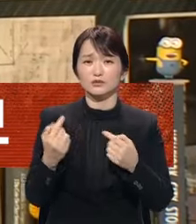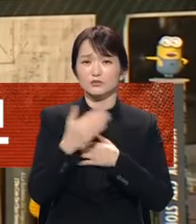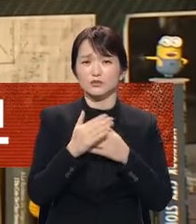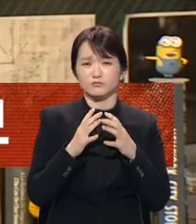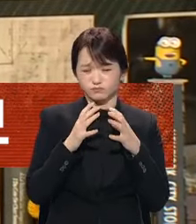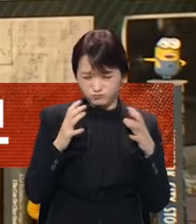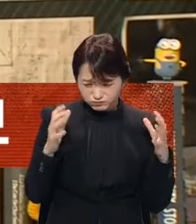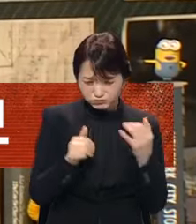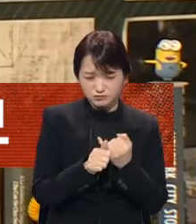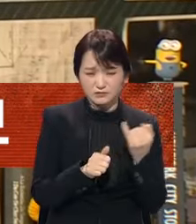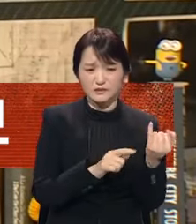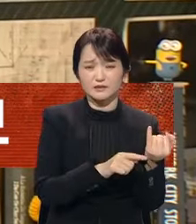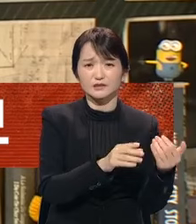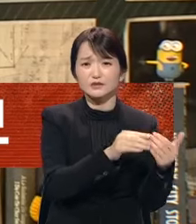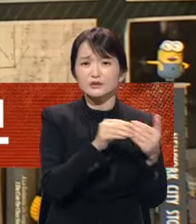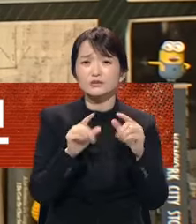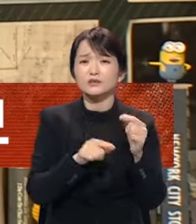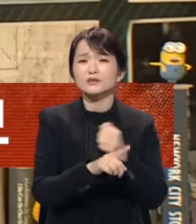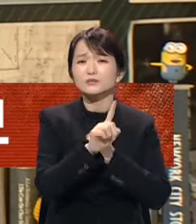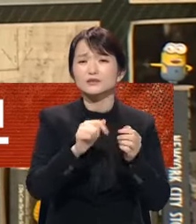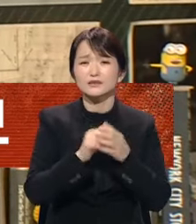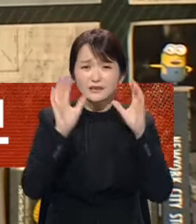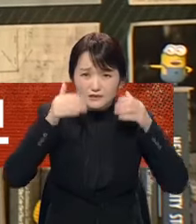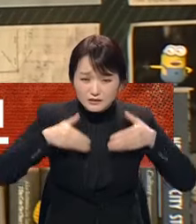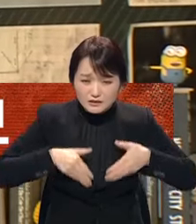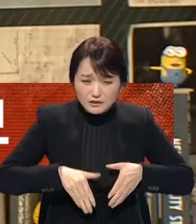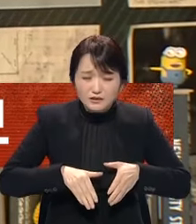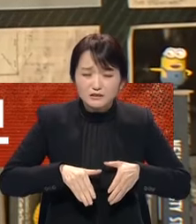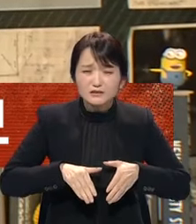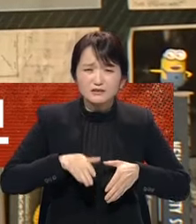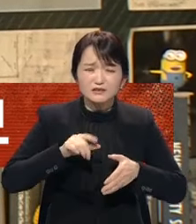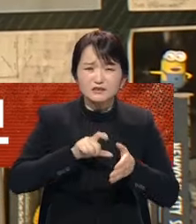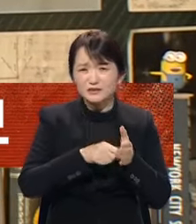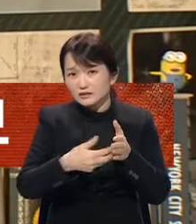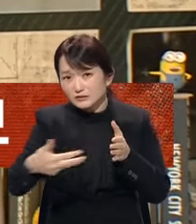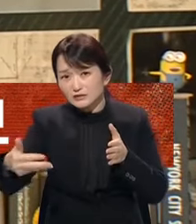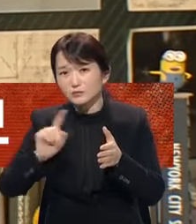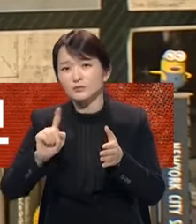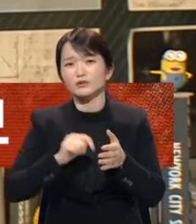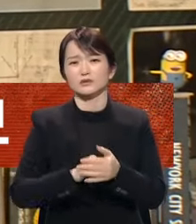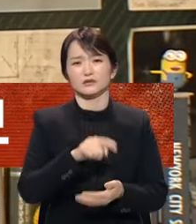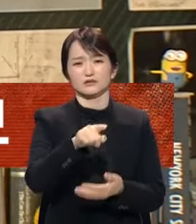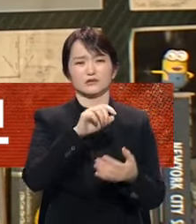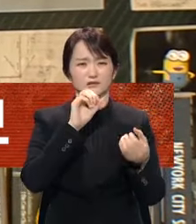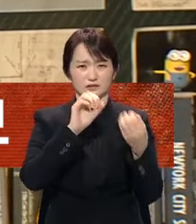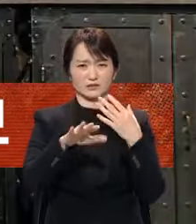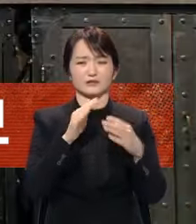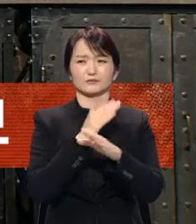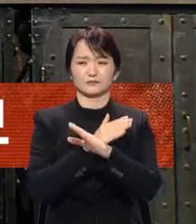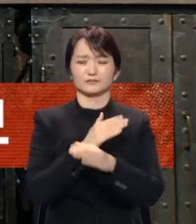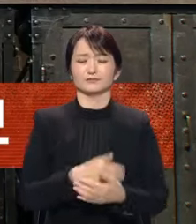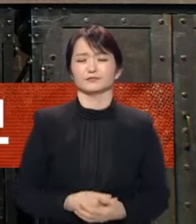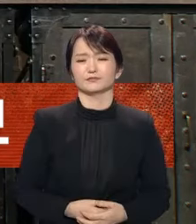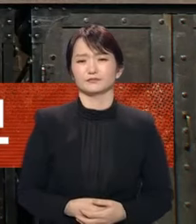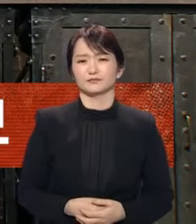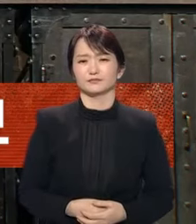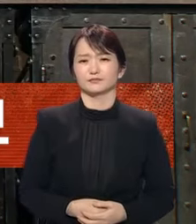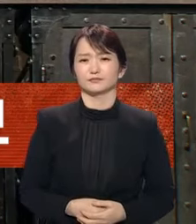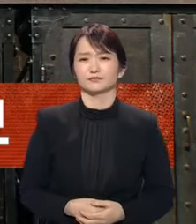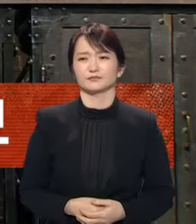살아야 하는 건데 아유 참말로 애 나온 지가 언젠데 아직 야야 너 X다 너 자 일단 야 변호사님 들어볼게요